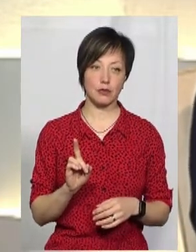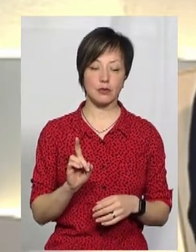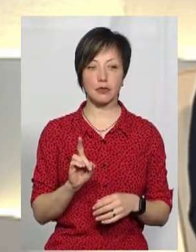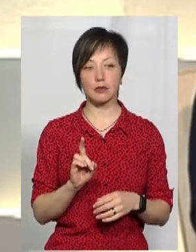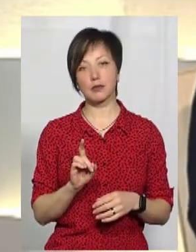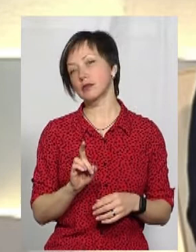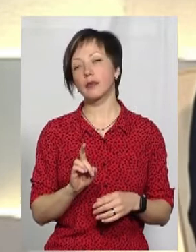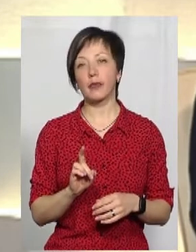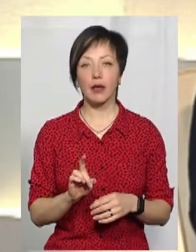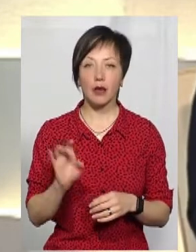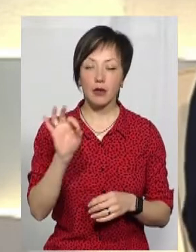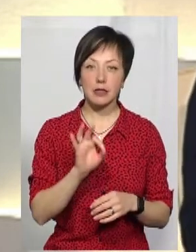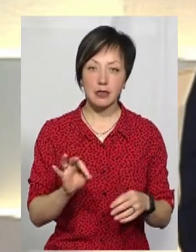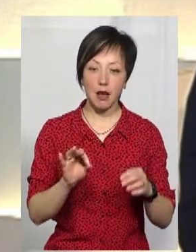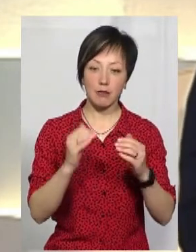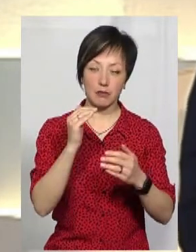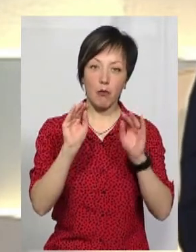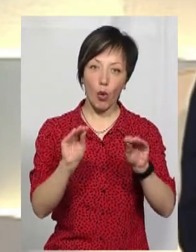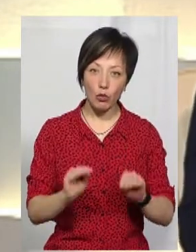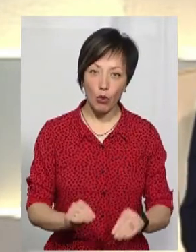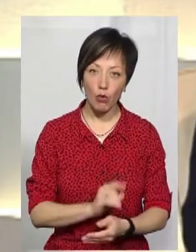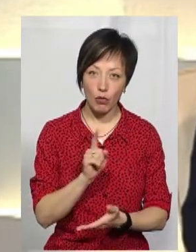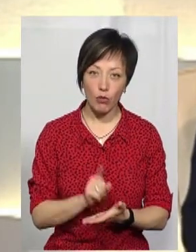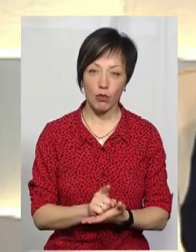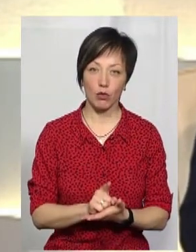Як сказали, за протоколом, за тою